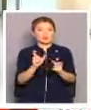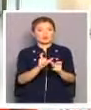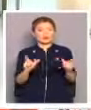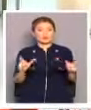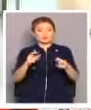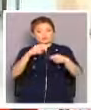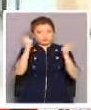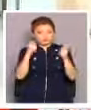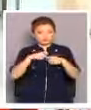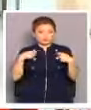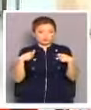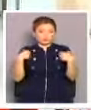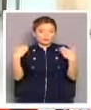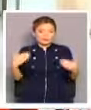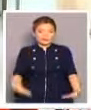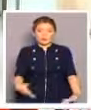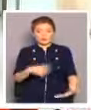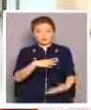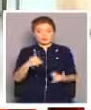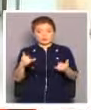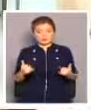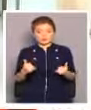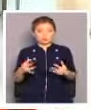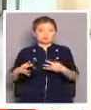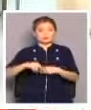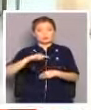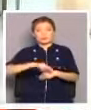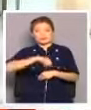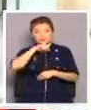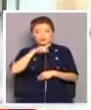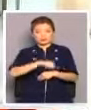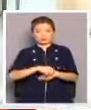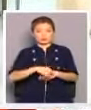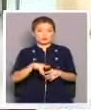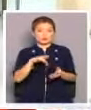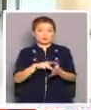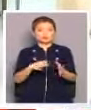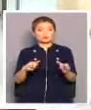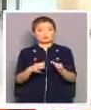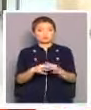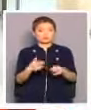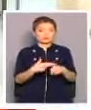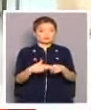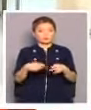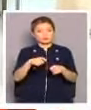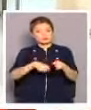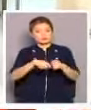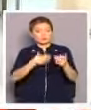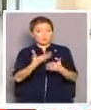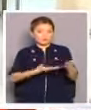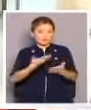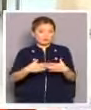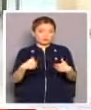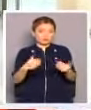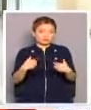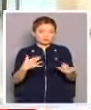орамал кимешекпен келген. Қазіргі таңда бірлескен жұмыстың арқасында қалалық білім бөлімінің білім беру